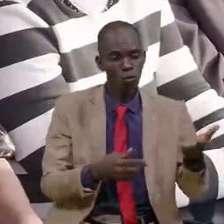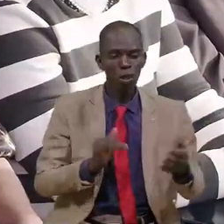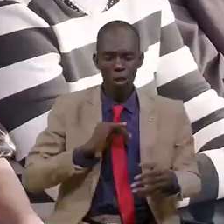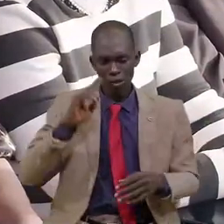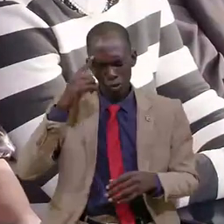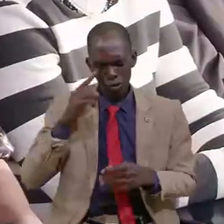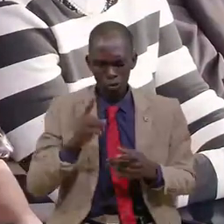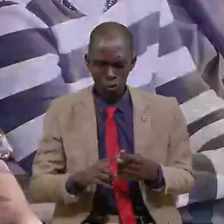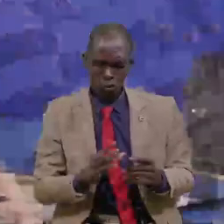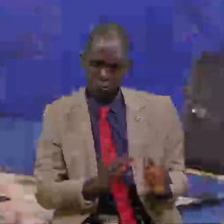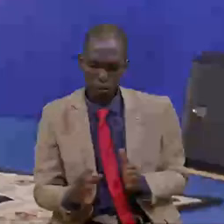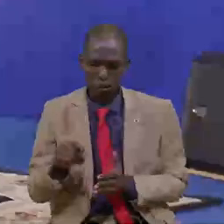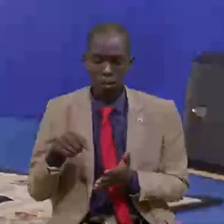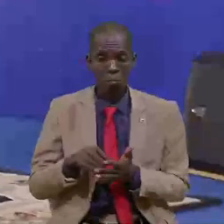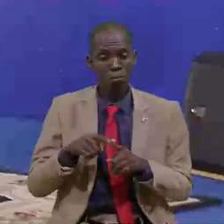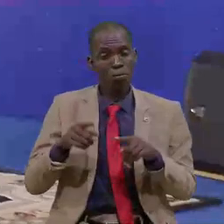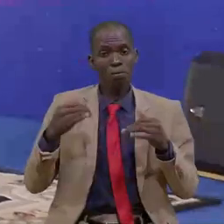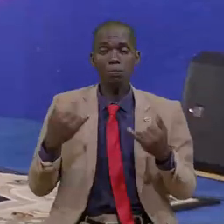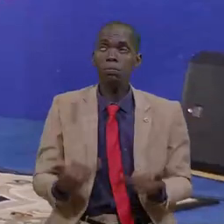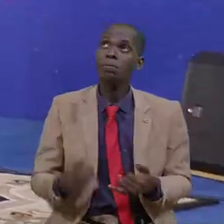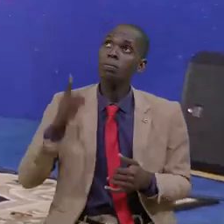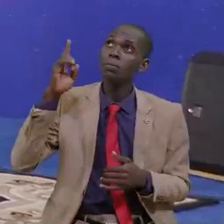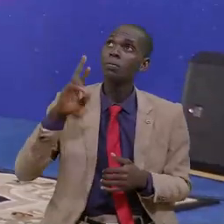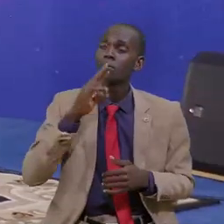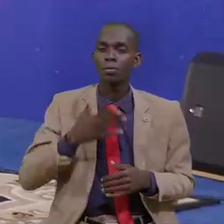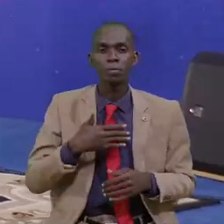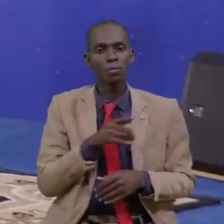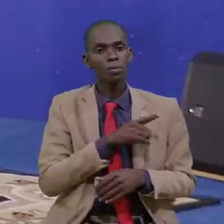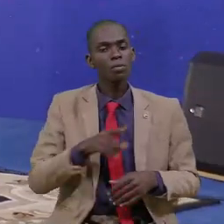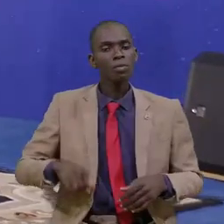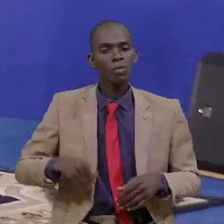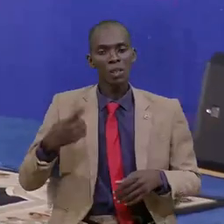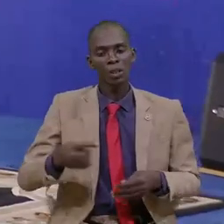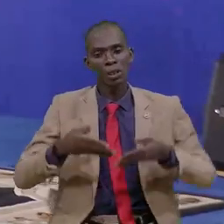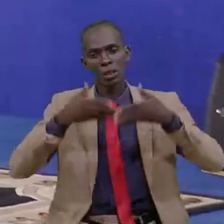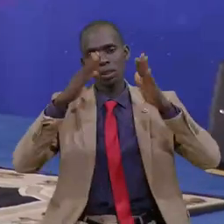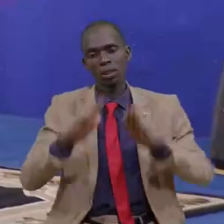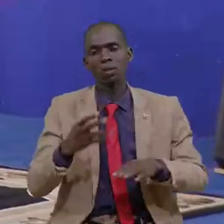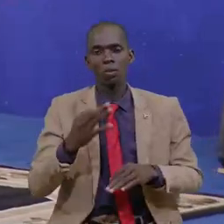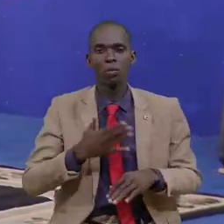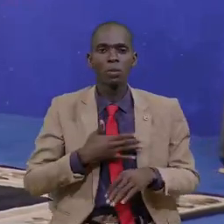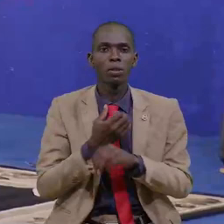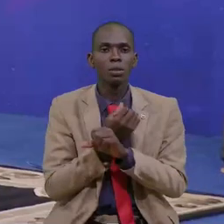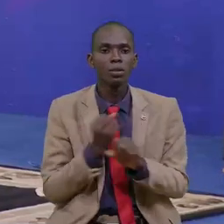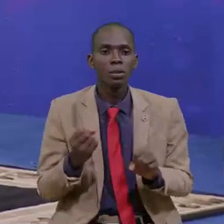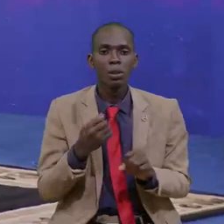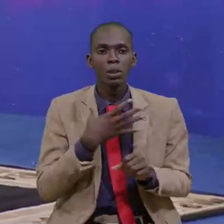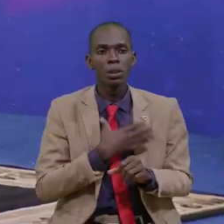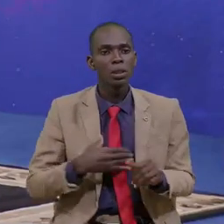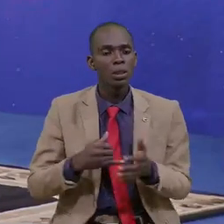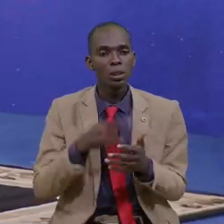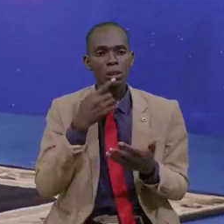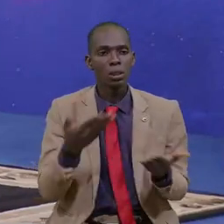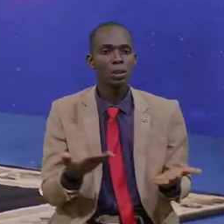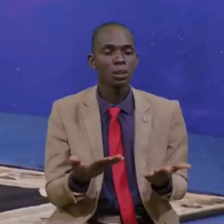pouvoir faire ceci, mais maintenant, tu es le Seigneur, le capitaine de mon salut. Alors, à la